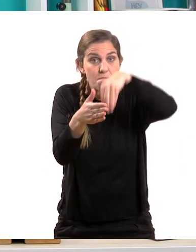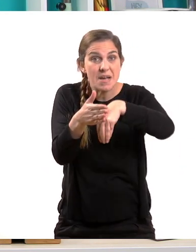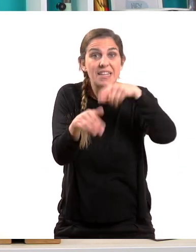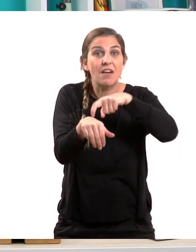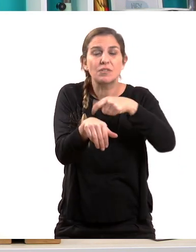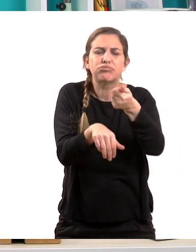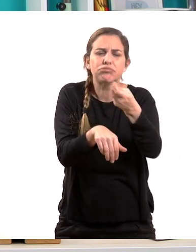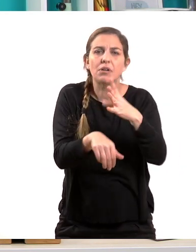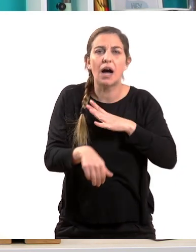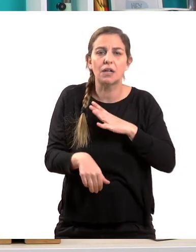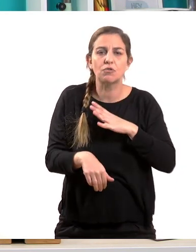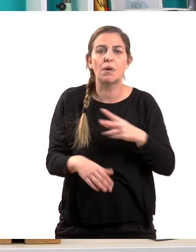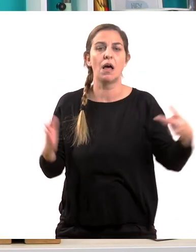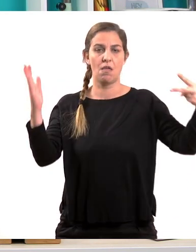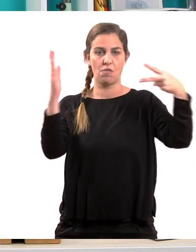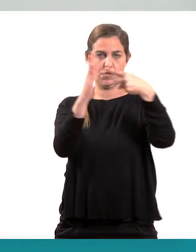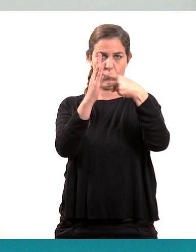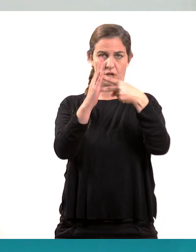είναι τώρα στο πλοίο,